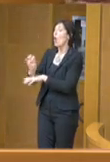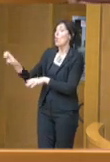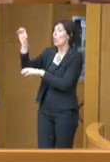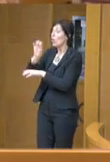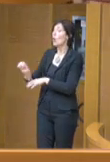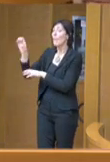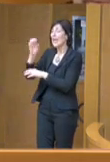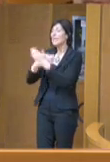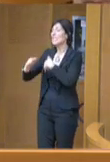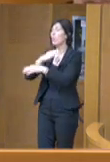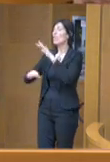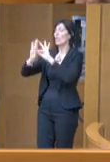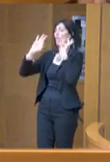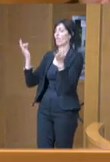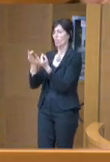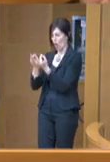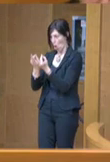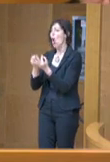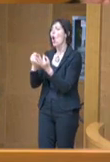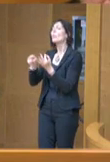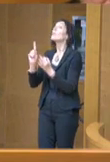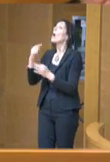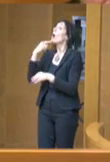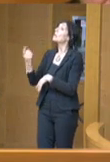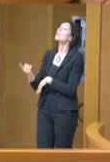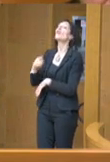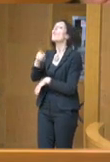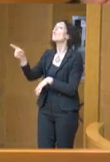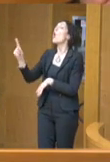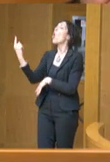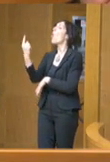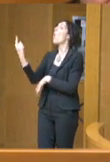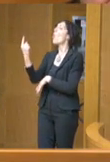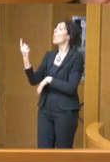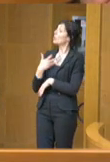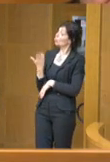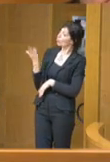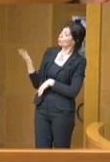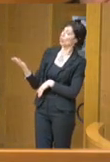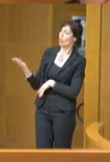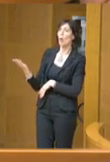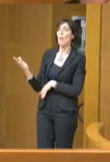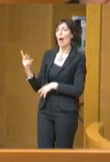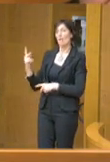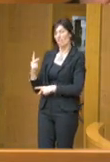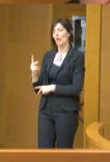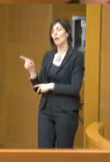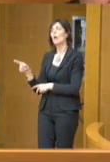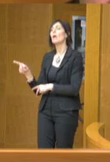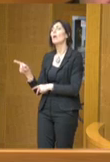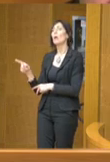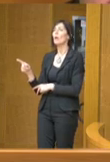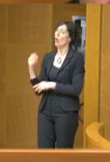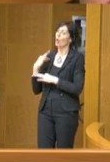mi sento in minoranza quando dicono sempre: ma voi siete gli unici che avete questo, e poi in realtà forse meglio gli